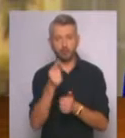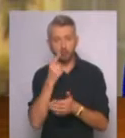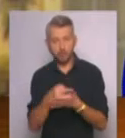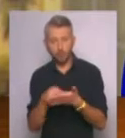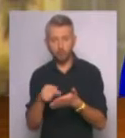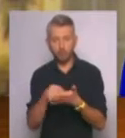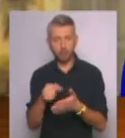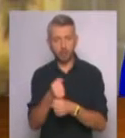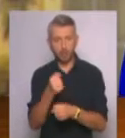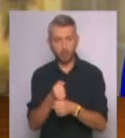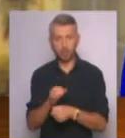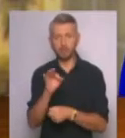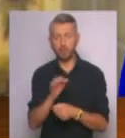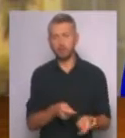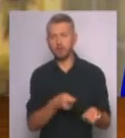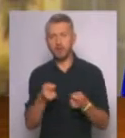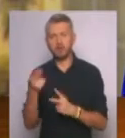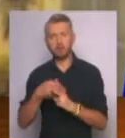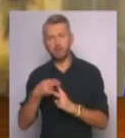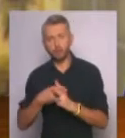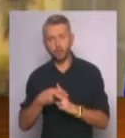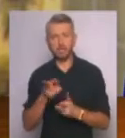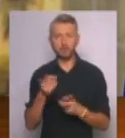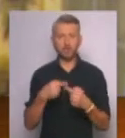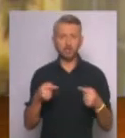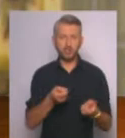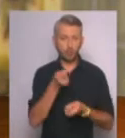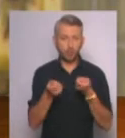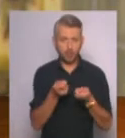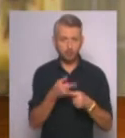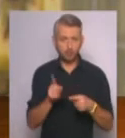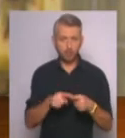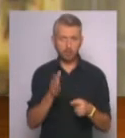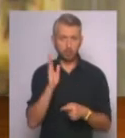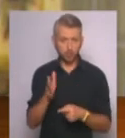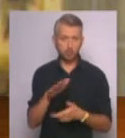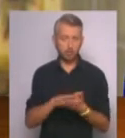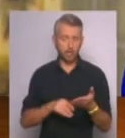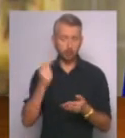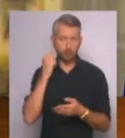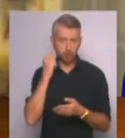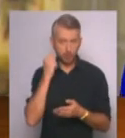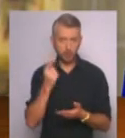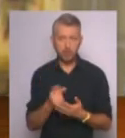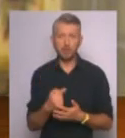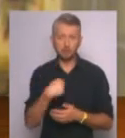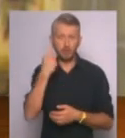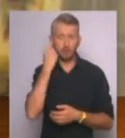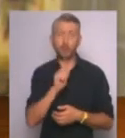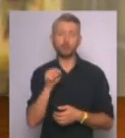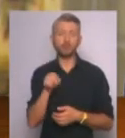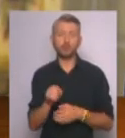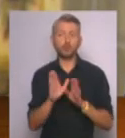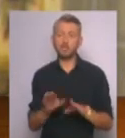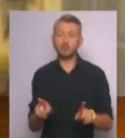приводу перевезення пільговиків, і інші нюанси, про які, переконана, ми і далі будемо чути в нашому ефірі, я думаю, що тут тільки